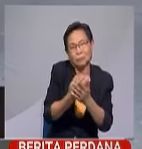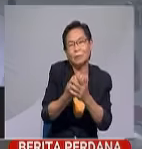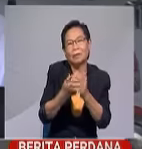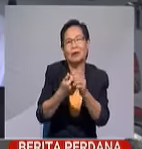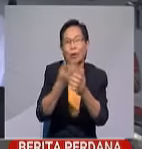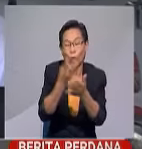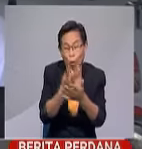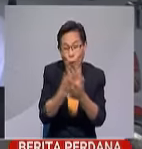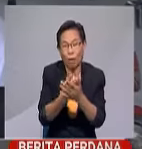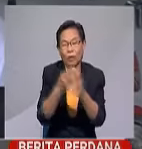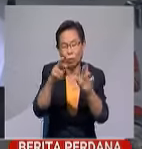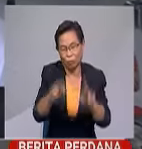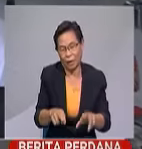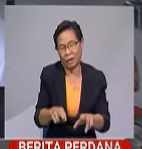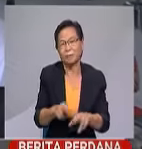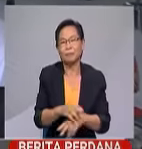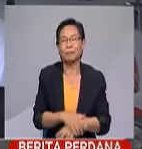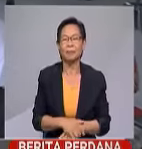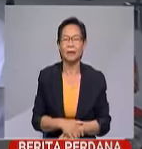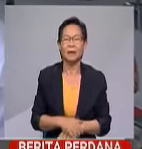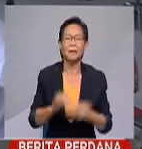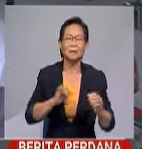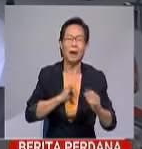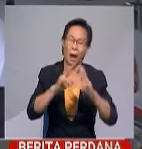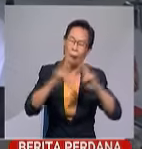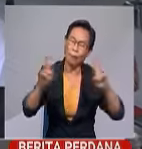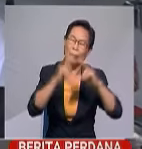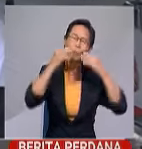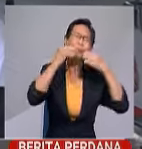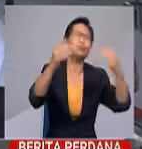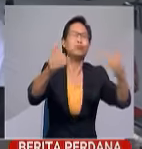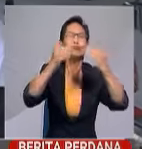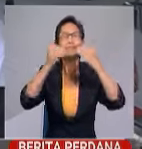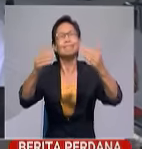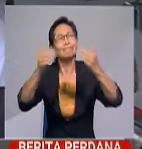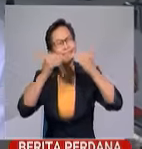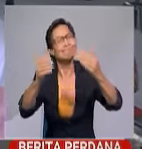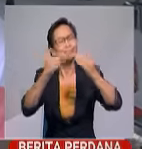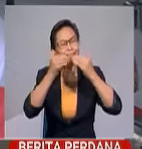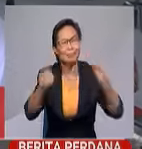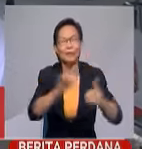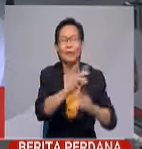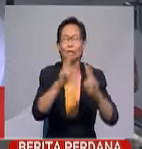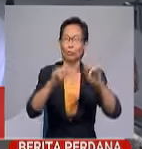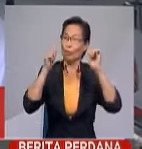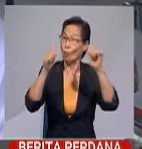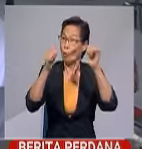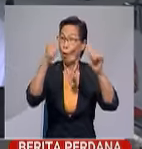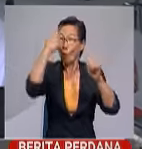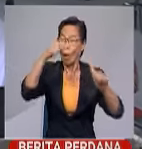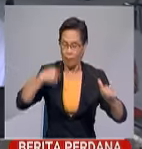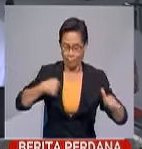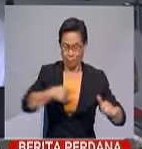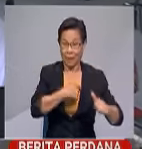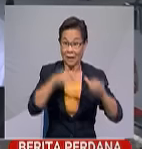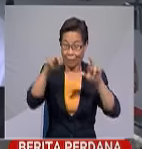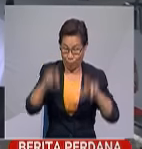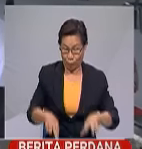lah. Saya amat berterima kasih dan sangat baiklah untuk kami penduduk yang kurang